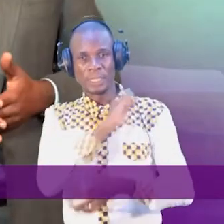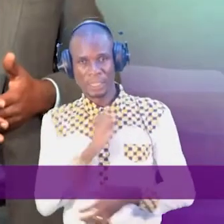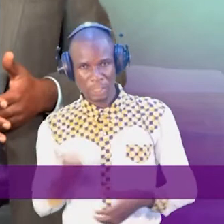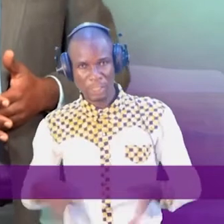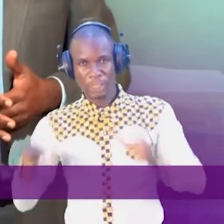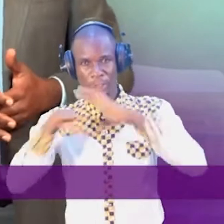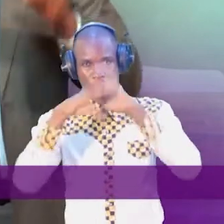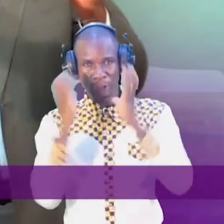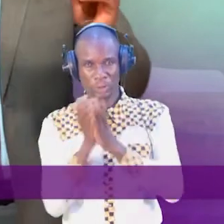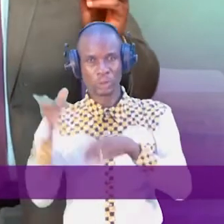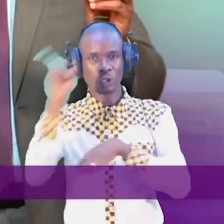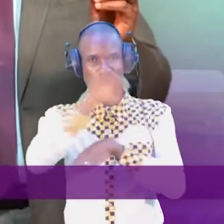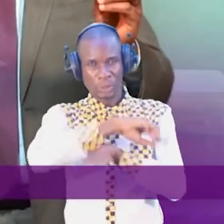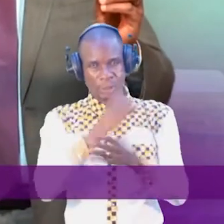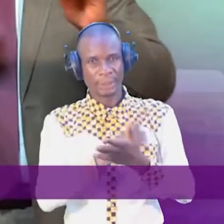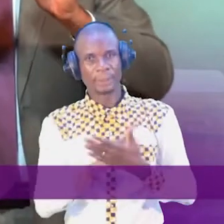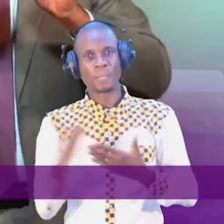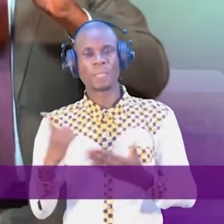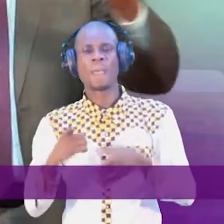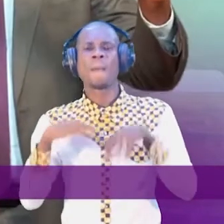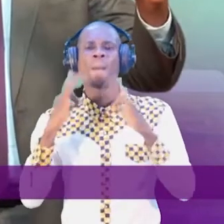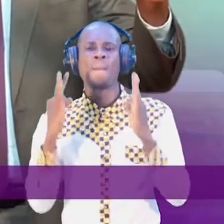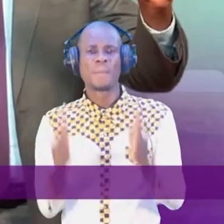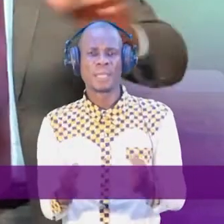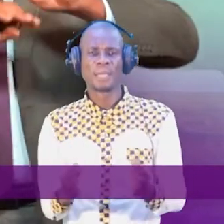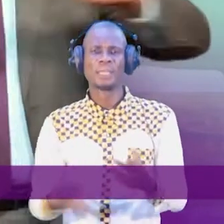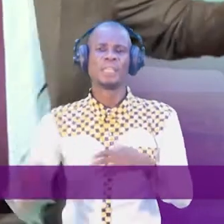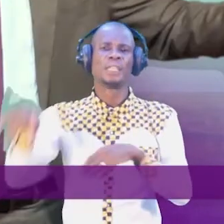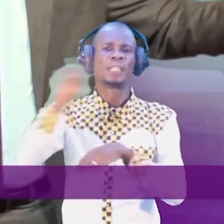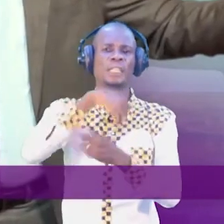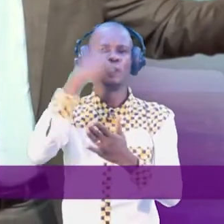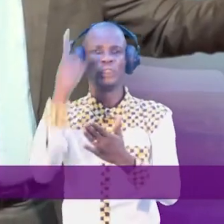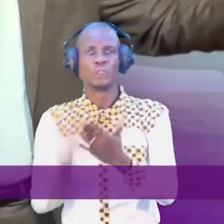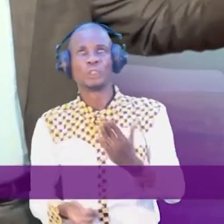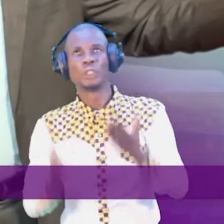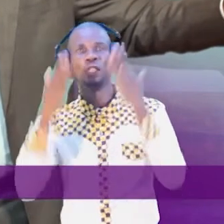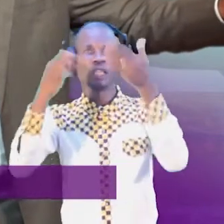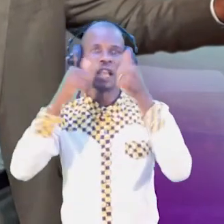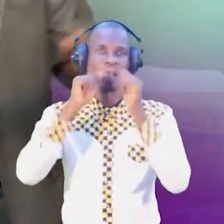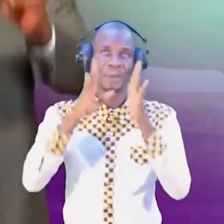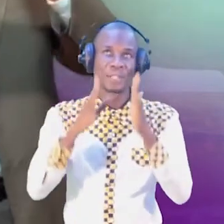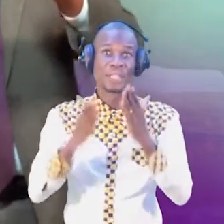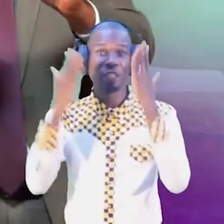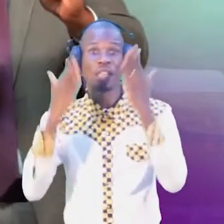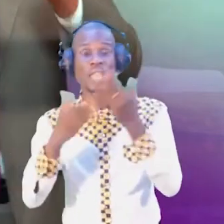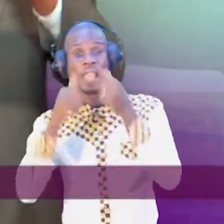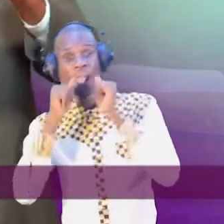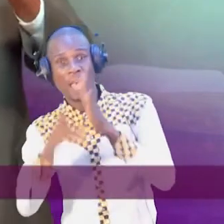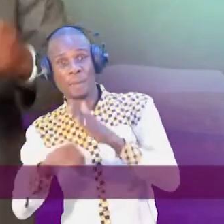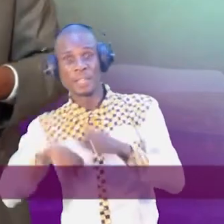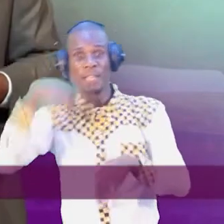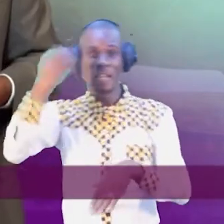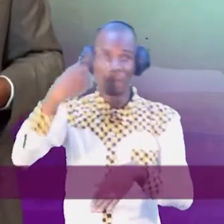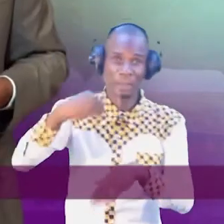Nzambe azali kolo mpe kolo ya mikolo nyonso ya poso kasi